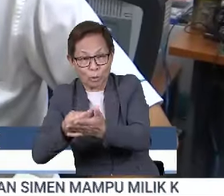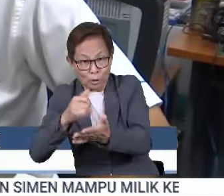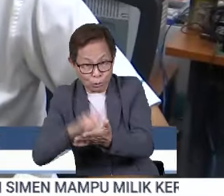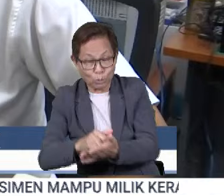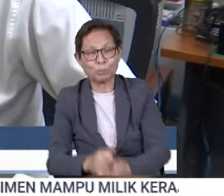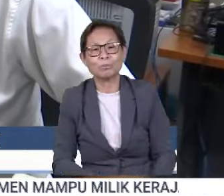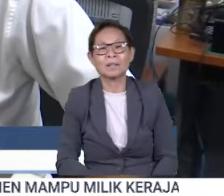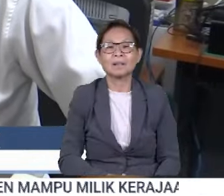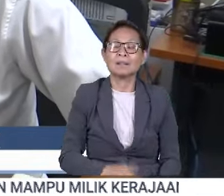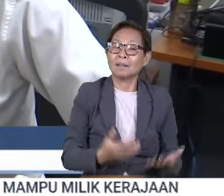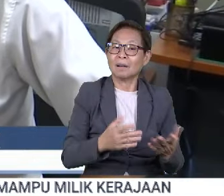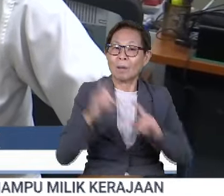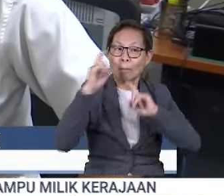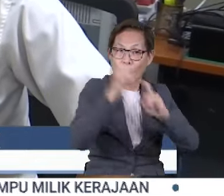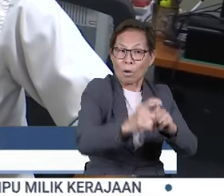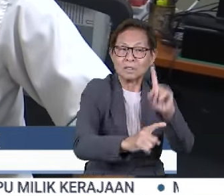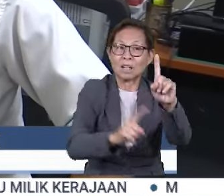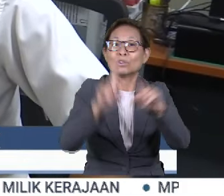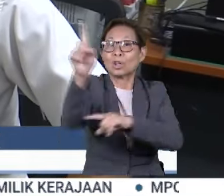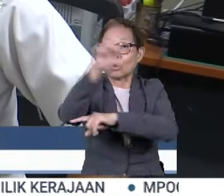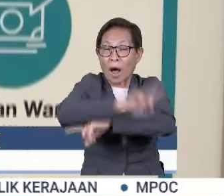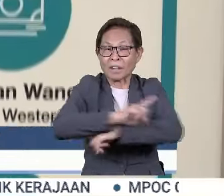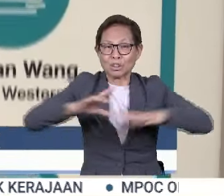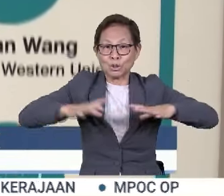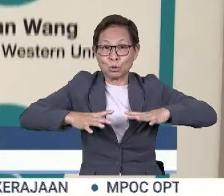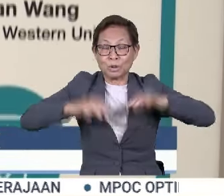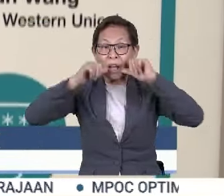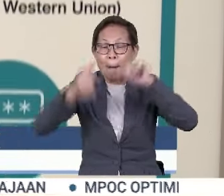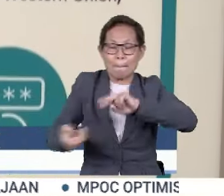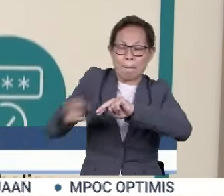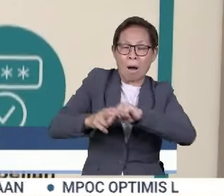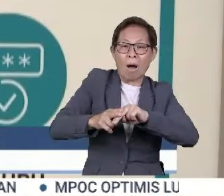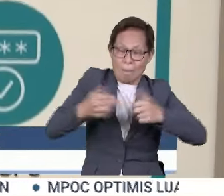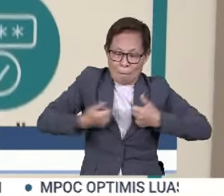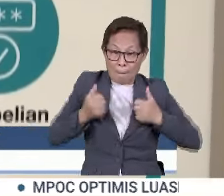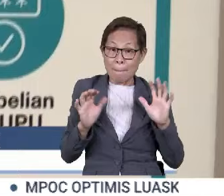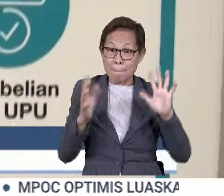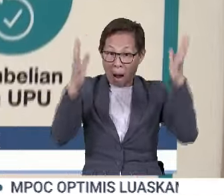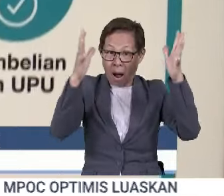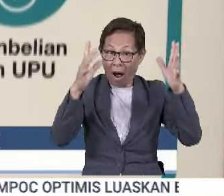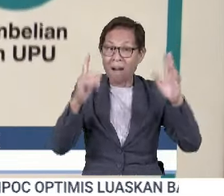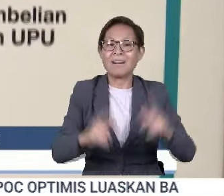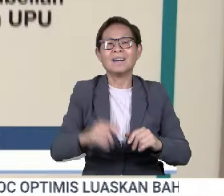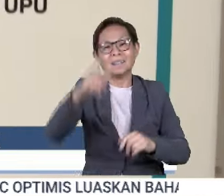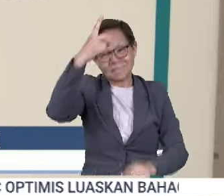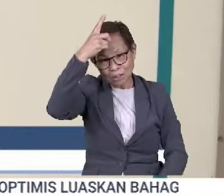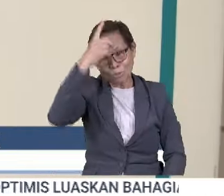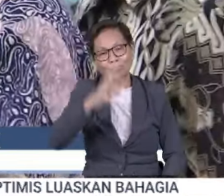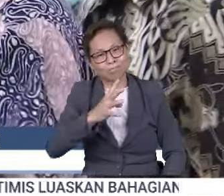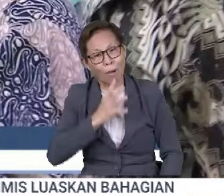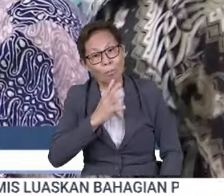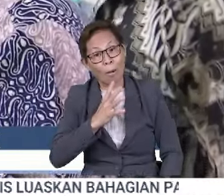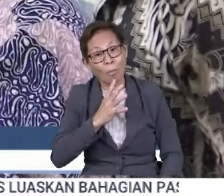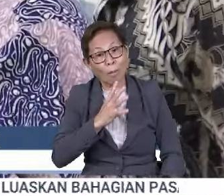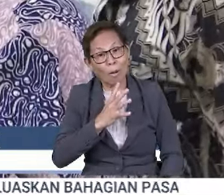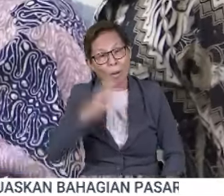itu, mengenai langkah pemberian 1 hari kelepasan am tambahan sempena Aidilfitri, Dato' Sri Ahmad Maslan berkata ia